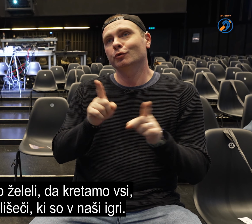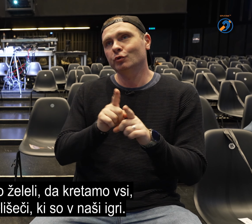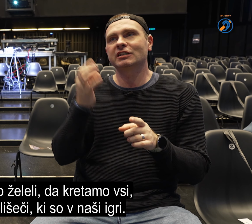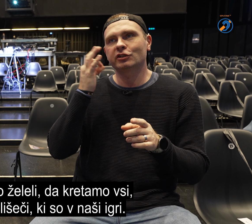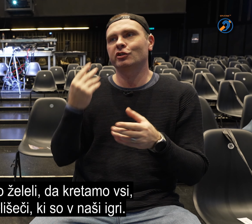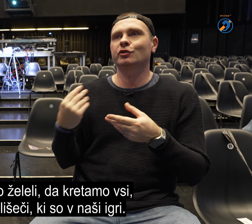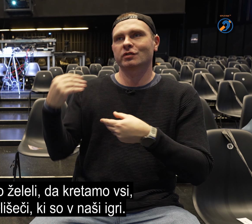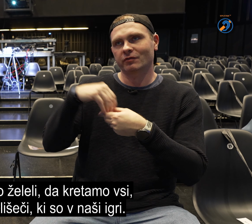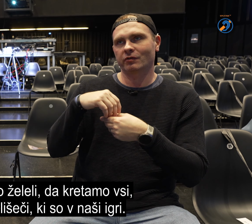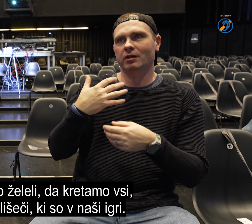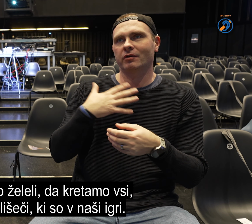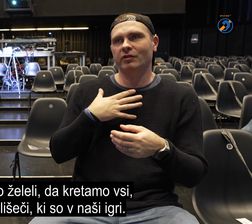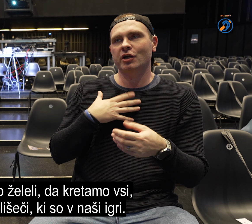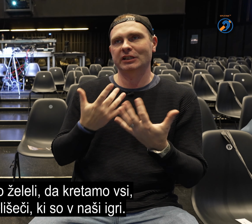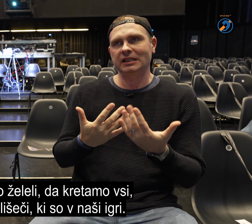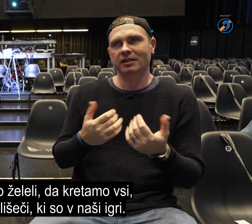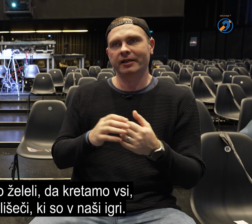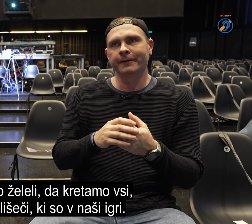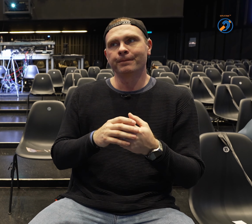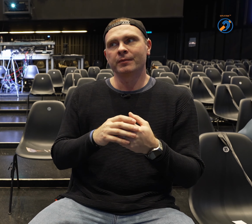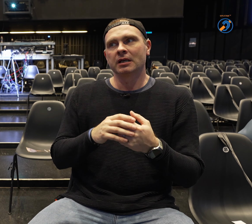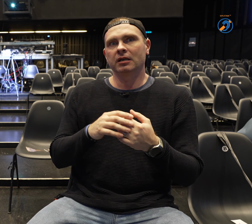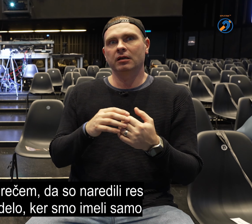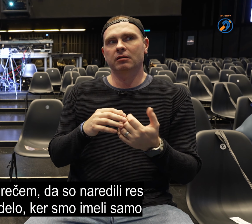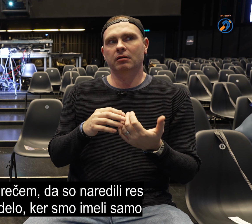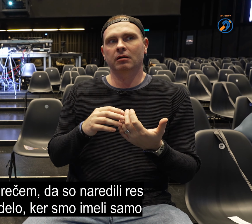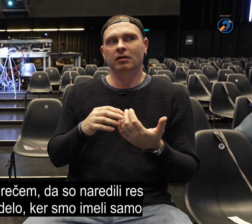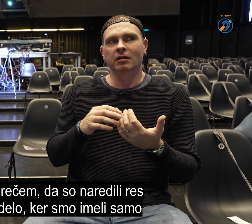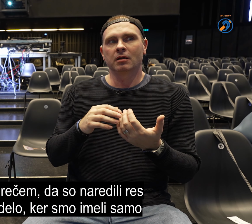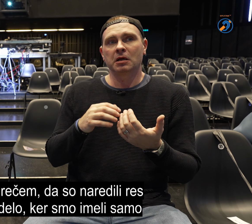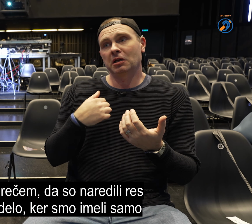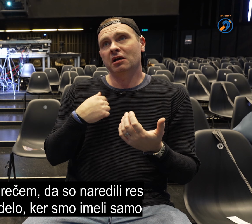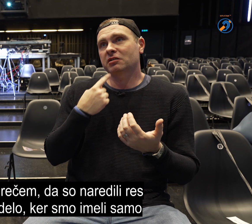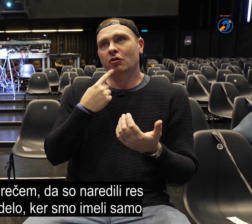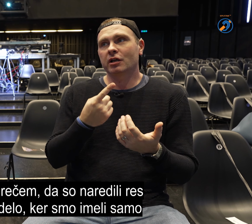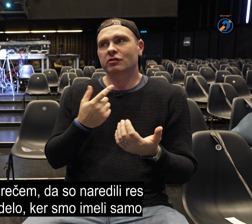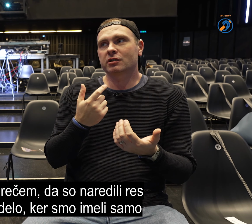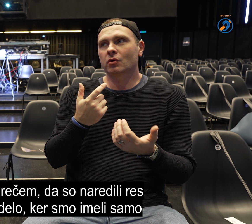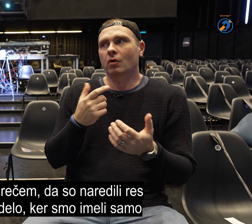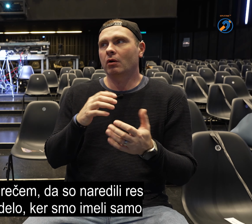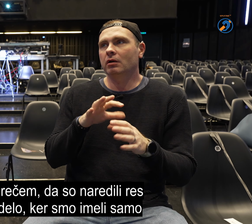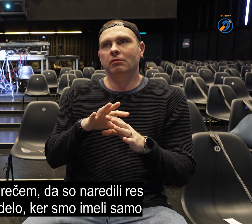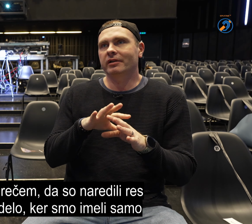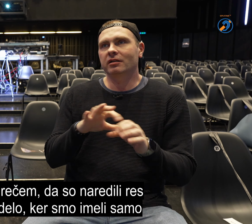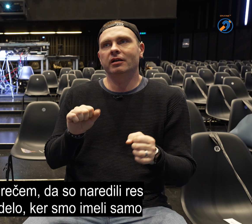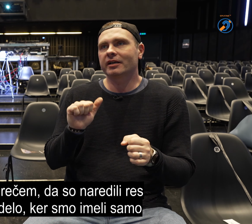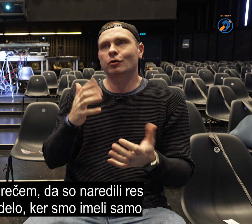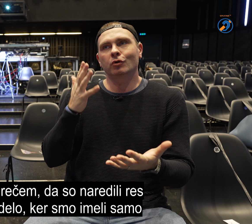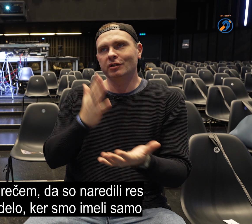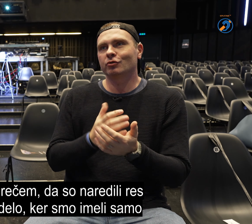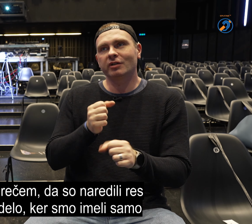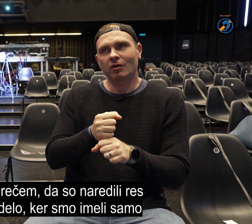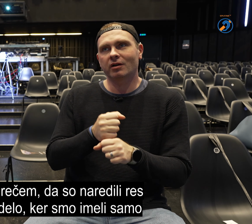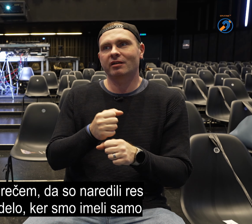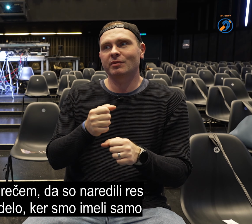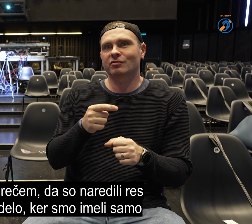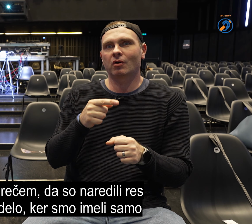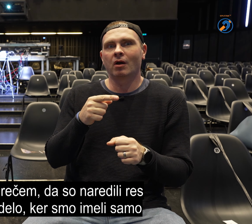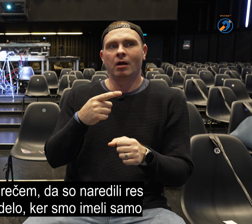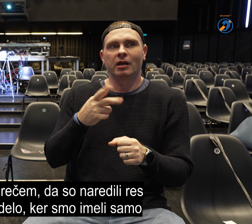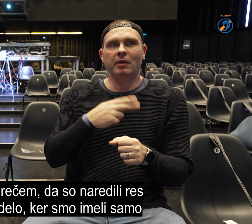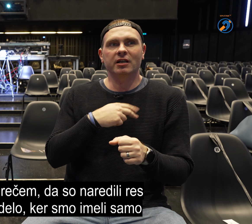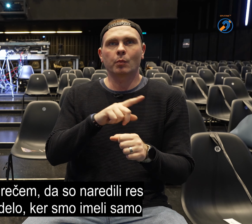kretemo, tudi slišeče, ki so v naši igri. In jaz lahko rečem, da so naredili res odlično delo,